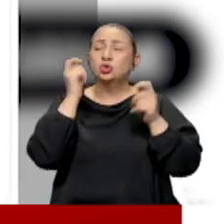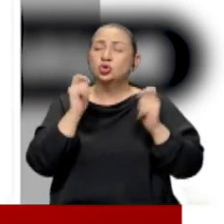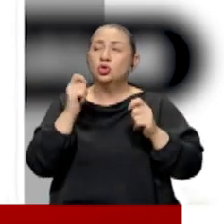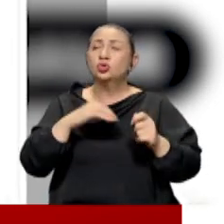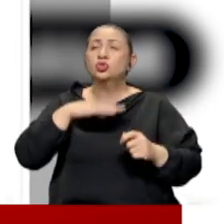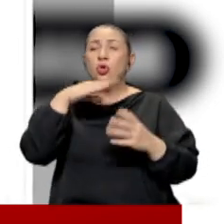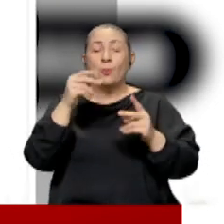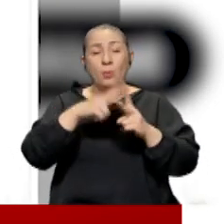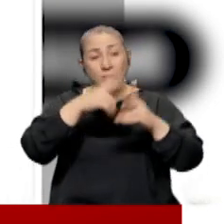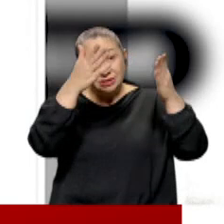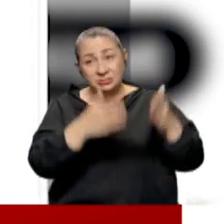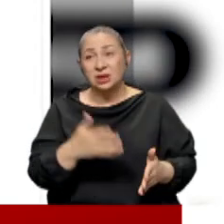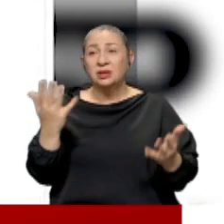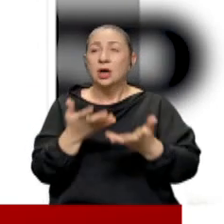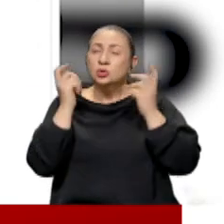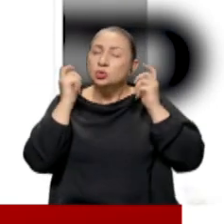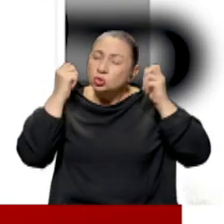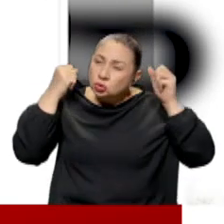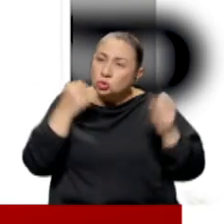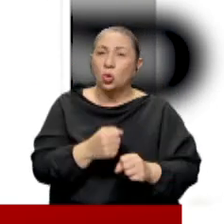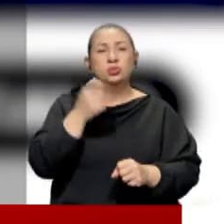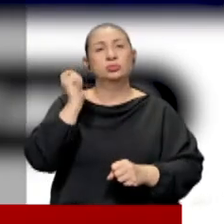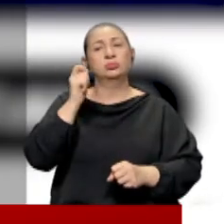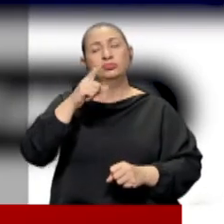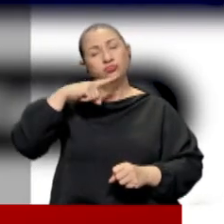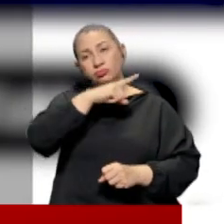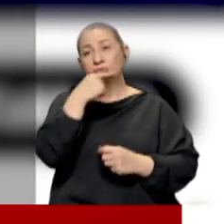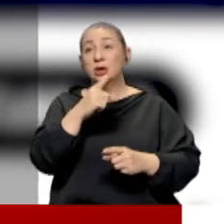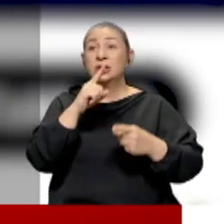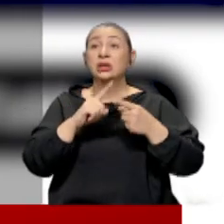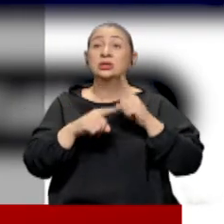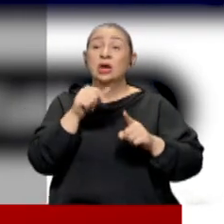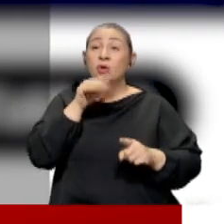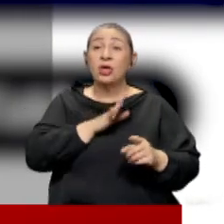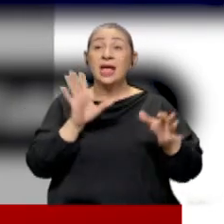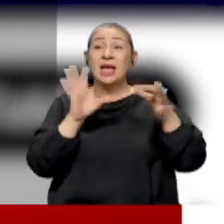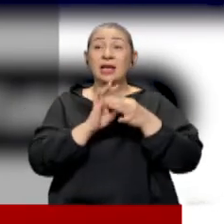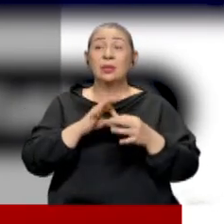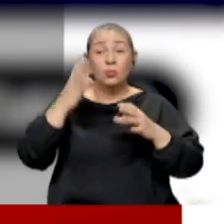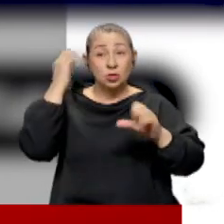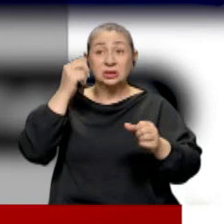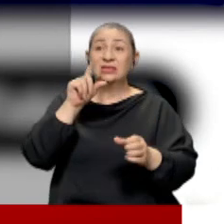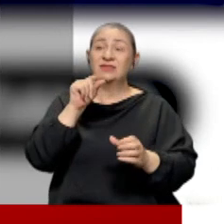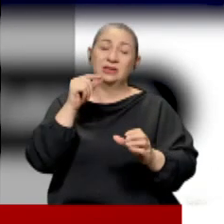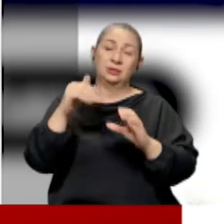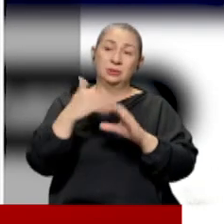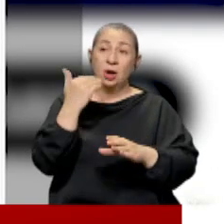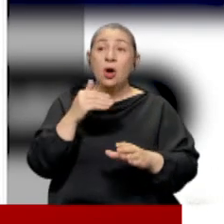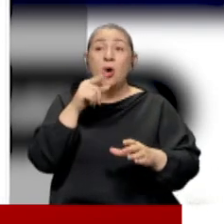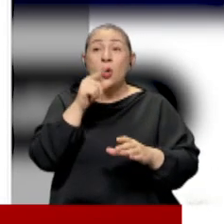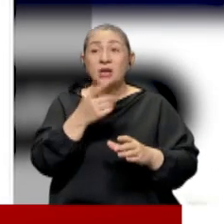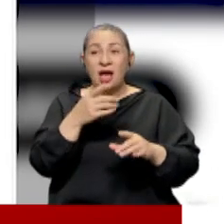zorluklarla dolu olan polisimize daha çok zorla katlanacaksın diyor Kılıçdaroğlu ilgili büyükelçi onaylanarak tweet atmış